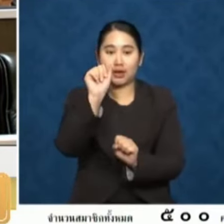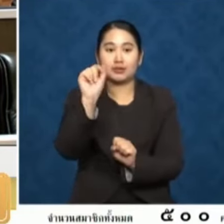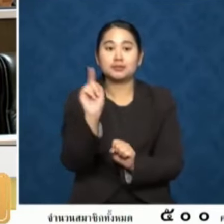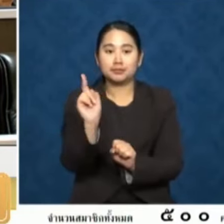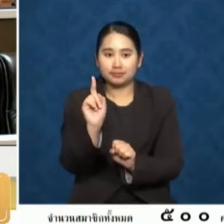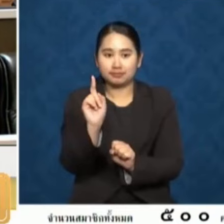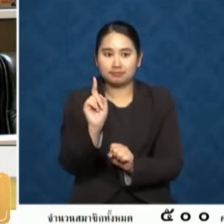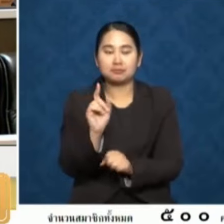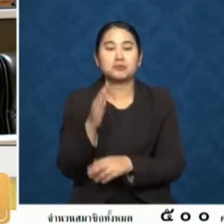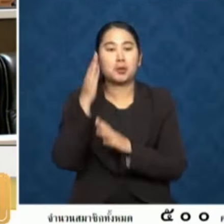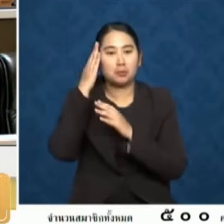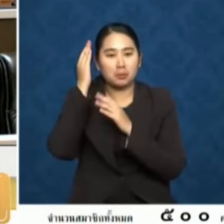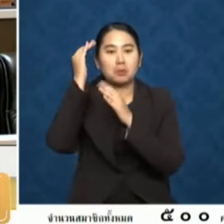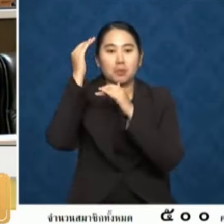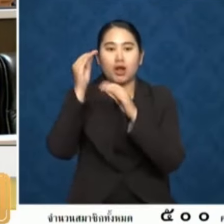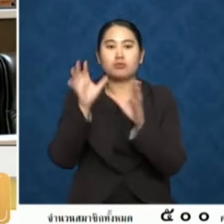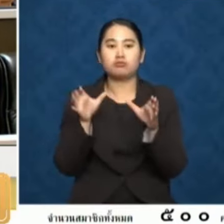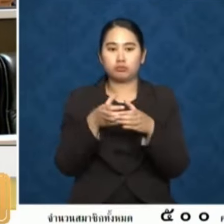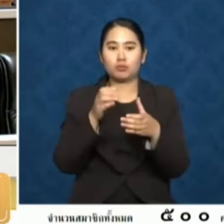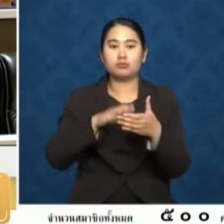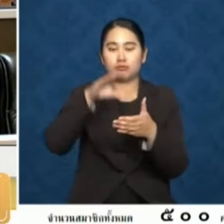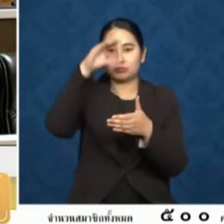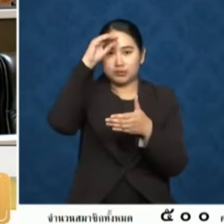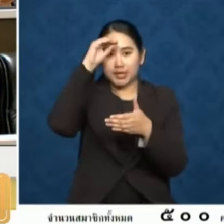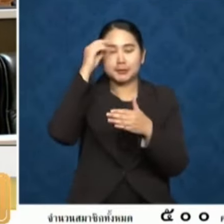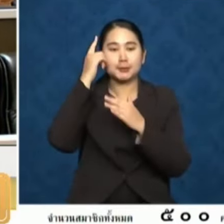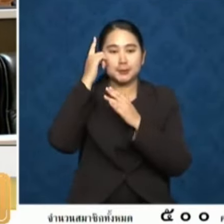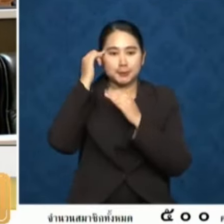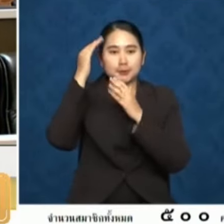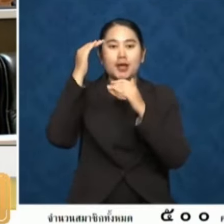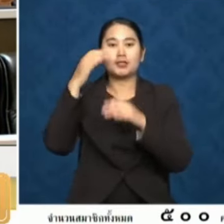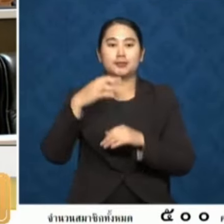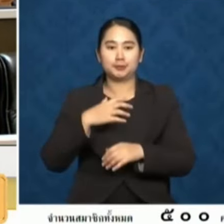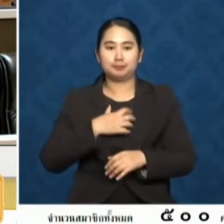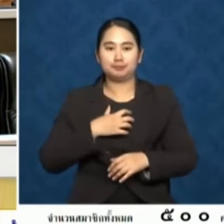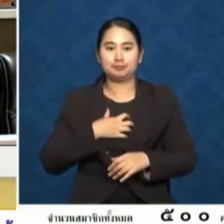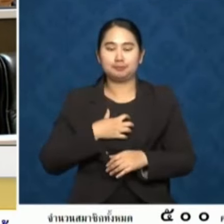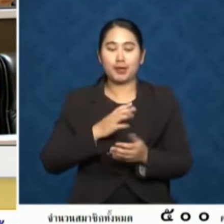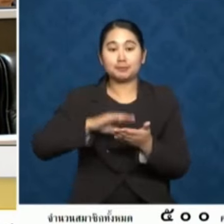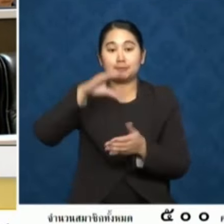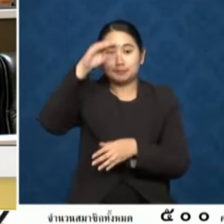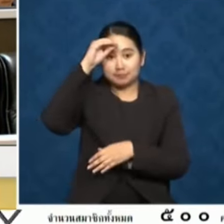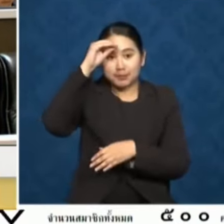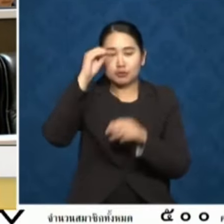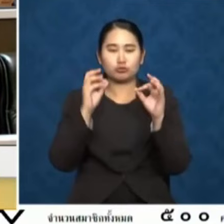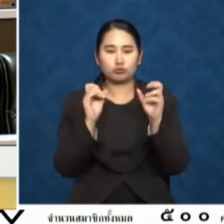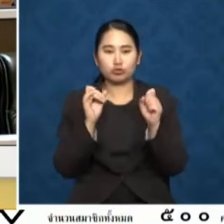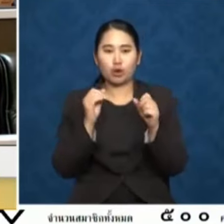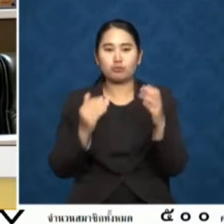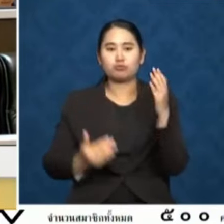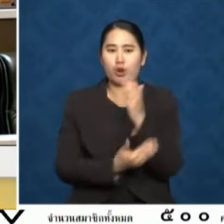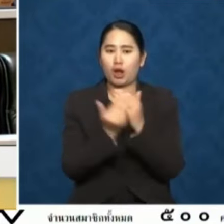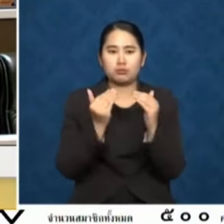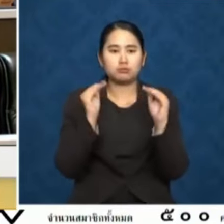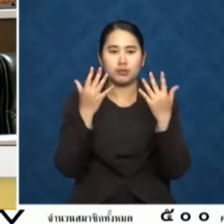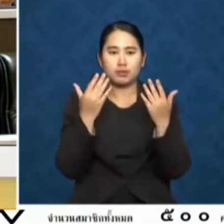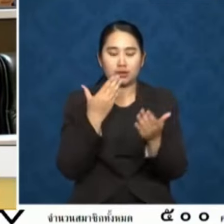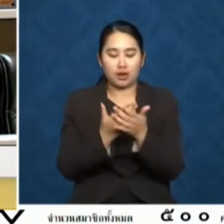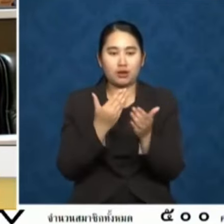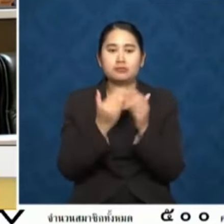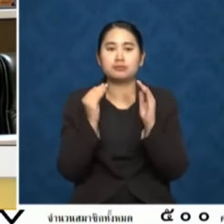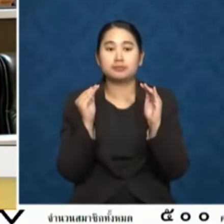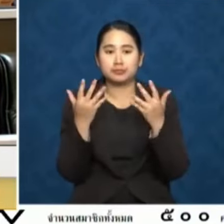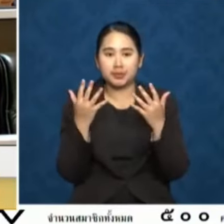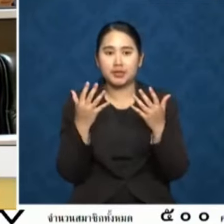ไหร่ความหวังของนิสิตนักศึกษาที่เขาได้ร่ำเรียนมานะครับเขาไม่มีโอกาสเขาไม่มีเงินมีท